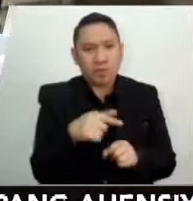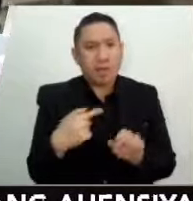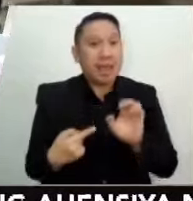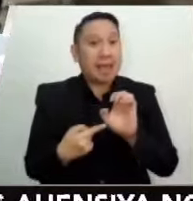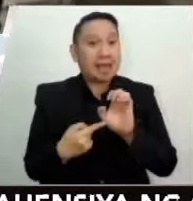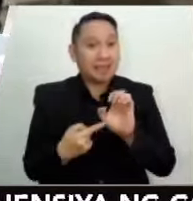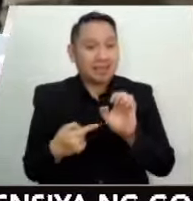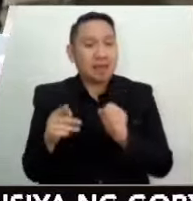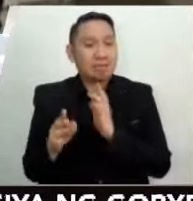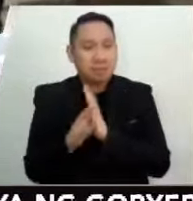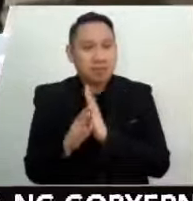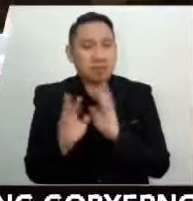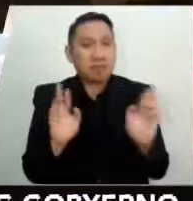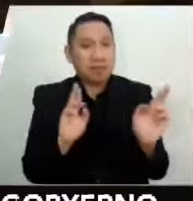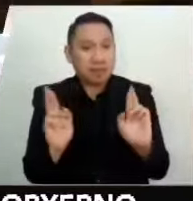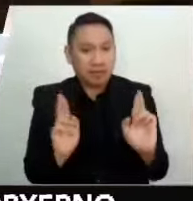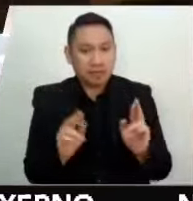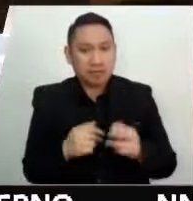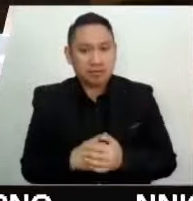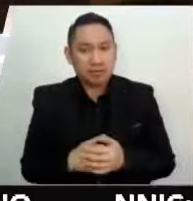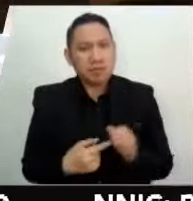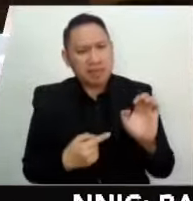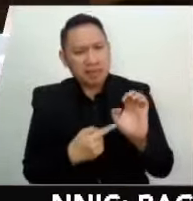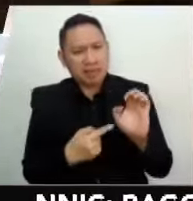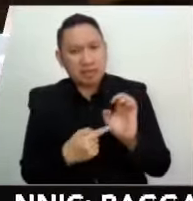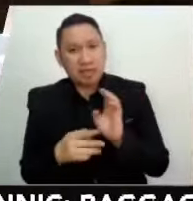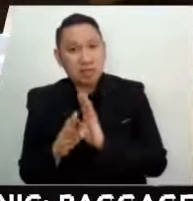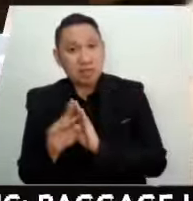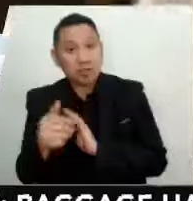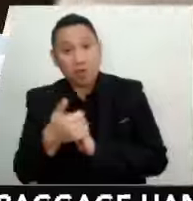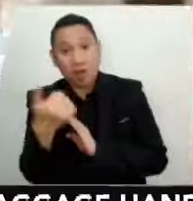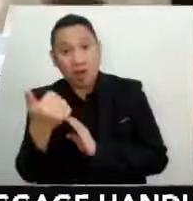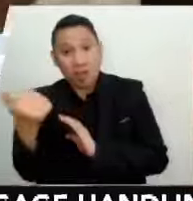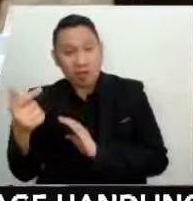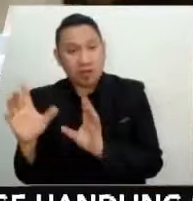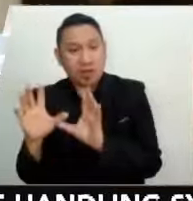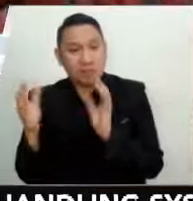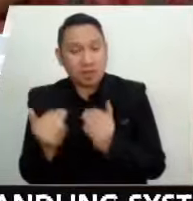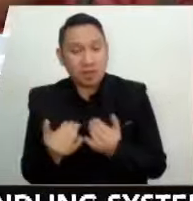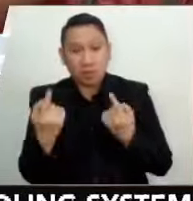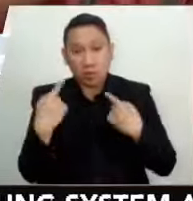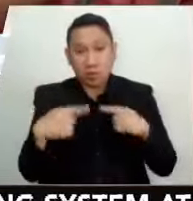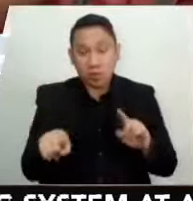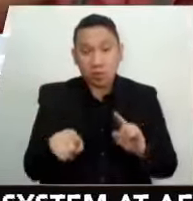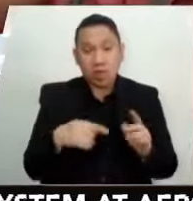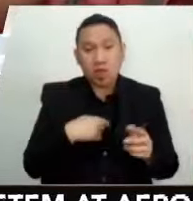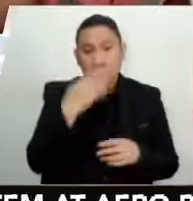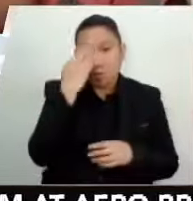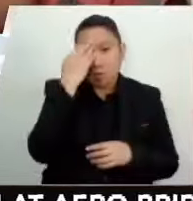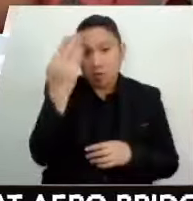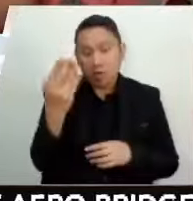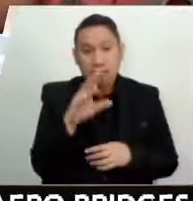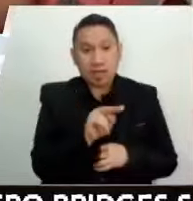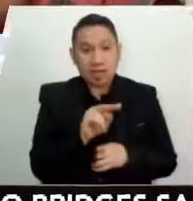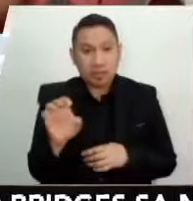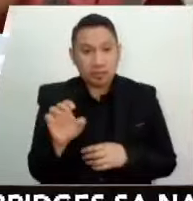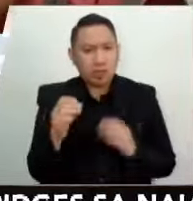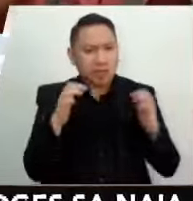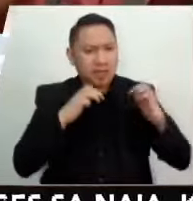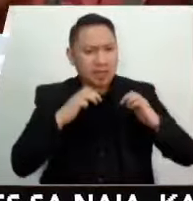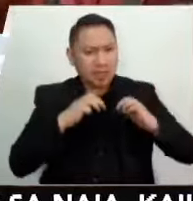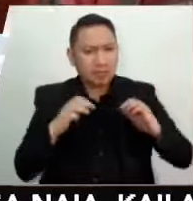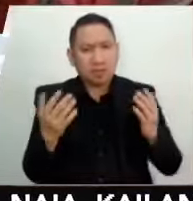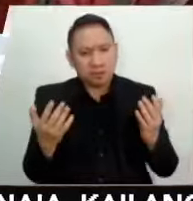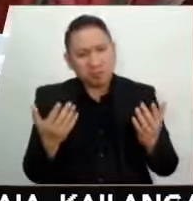Naglaan na rin ng extra buses ang isang bus terminal na may biyahe na patungong Bulacan at Nueva Ecija. Inaasahan na raw nila ang dagsaan ng mga pasahero